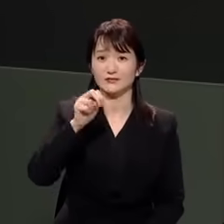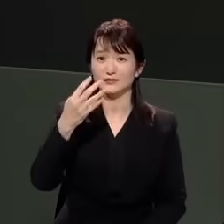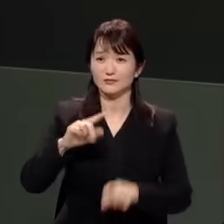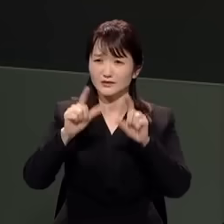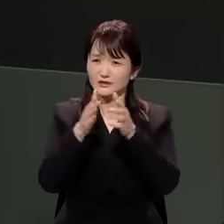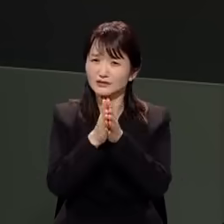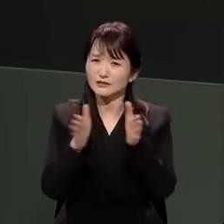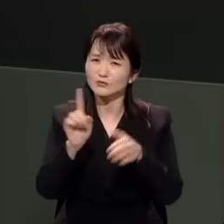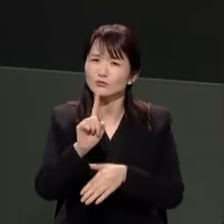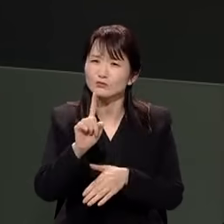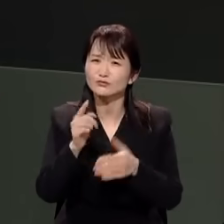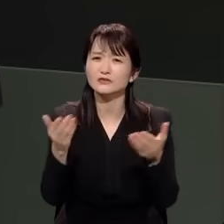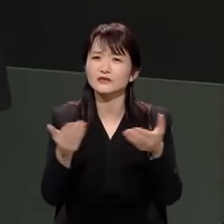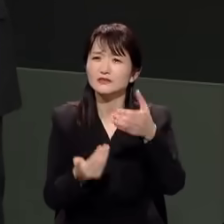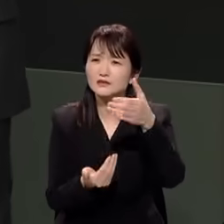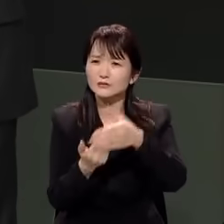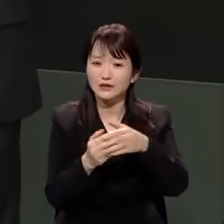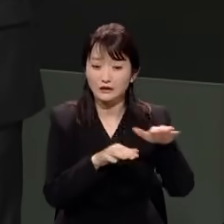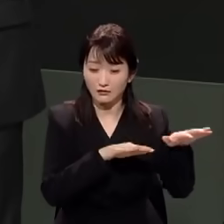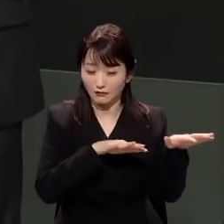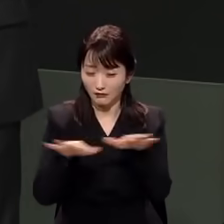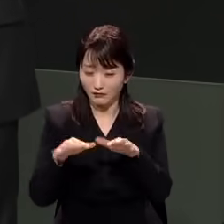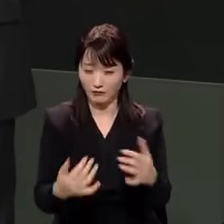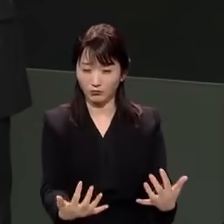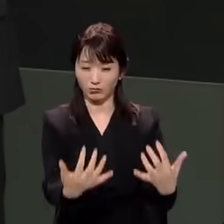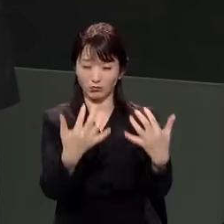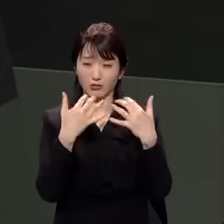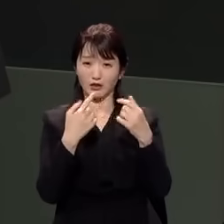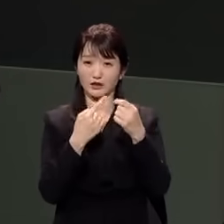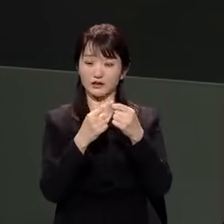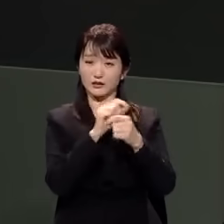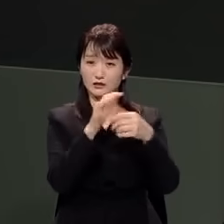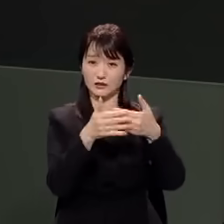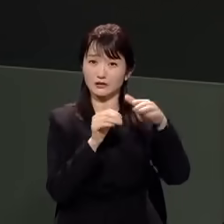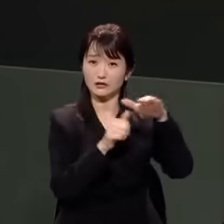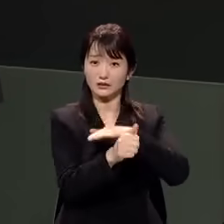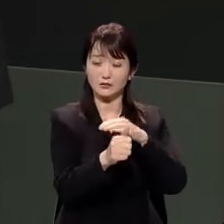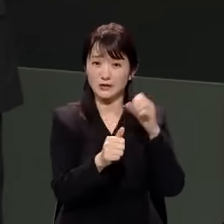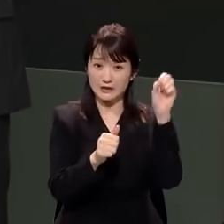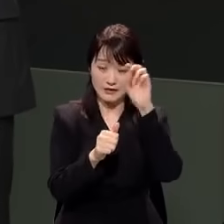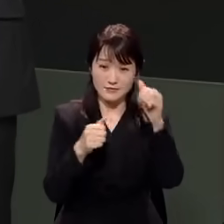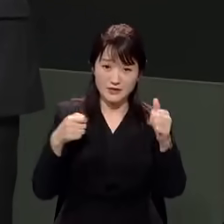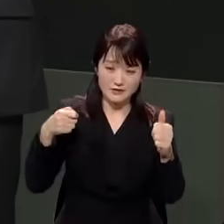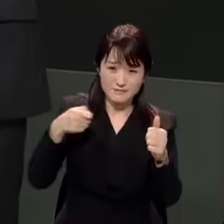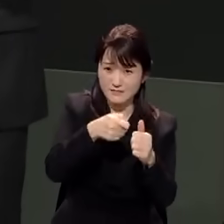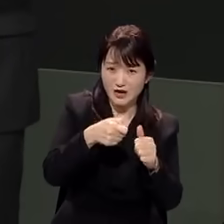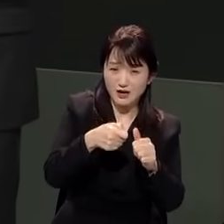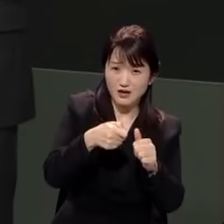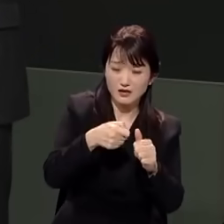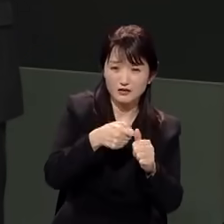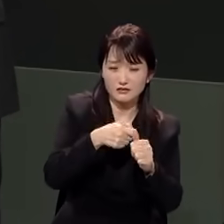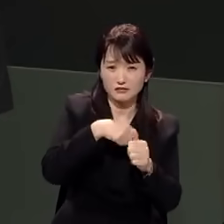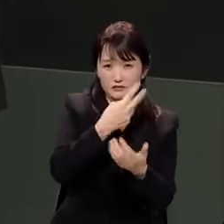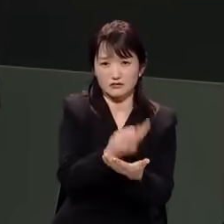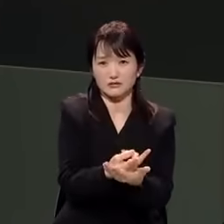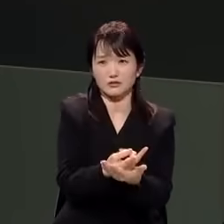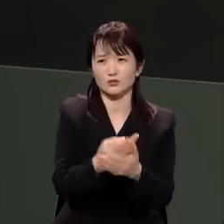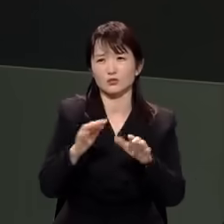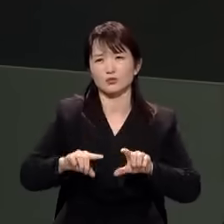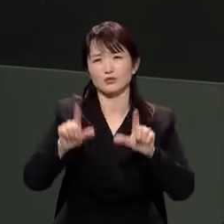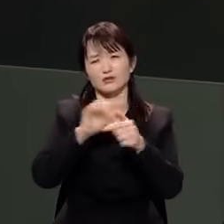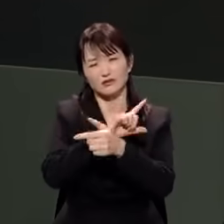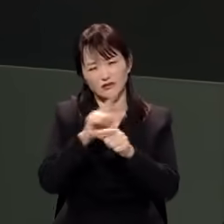시작부터 심상치 않습니다. 지진, 쓰나미에 제1야당 대표 피습까지 올 한 해 얼마나 또 다사다난하려고